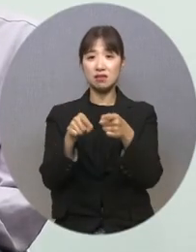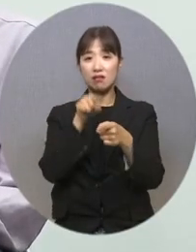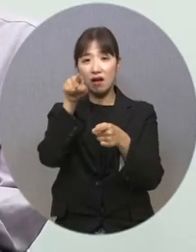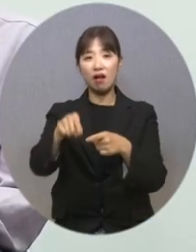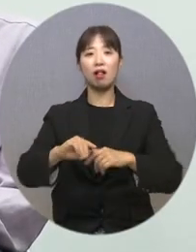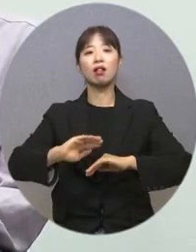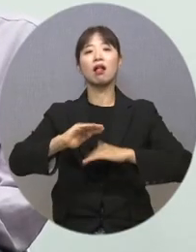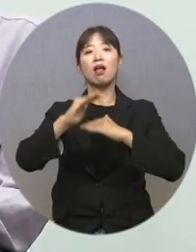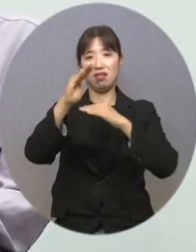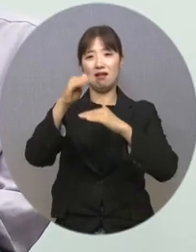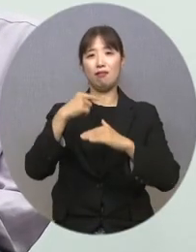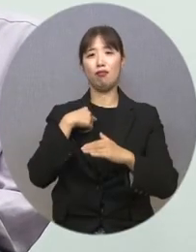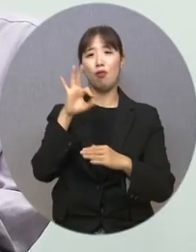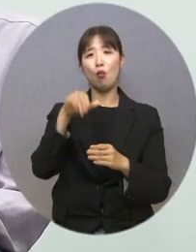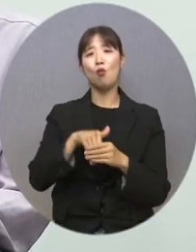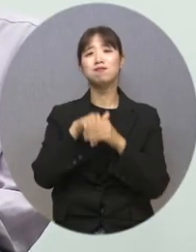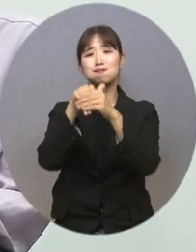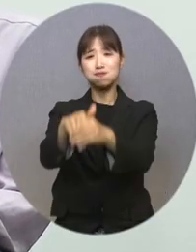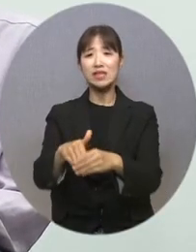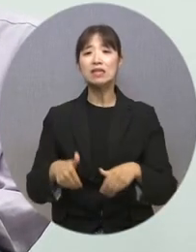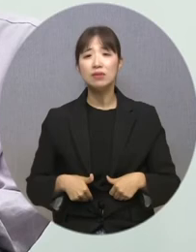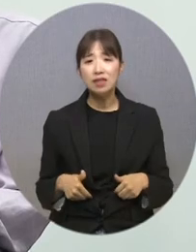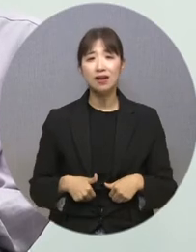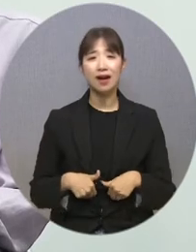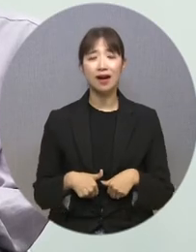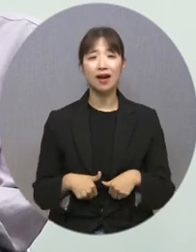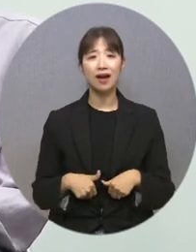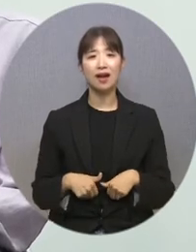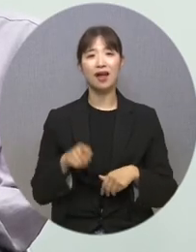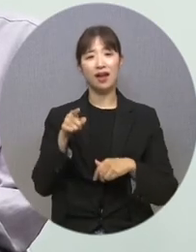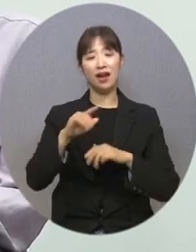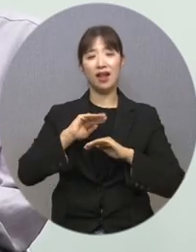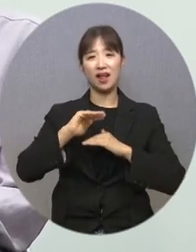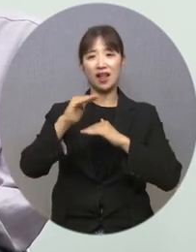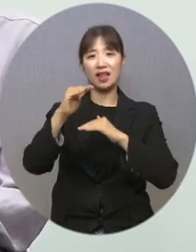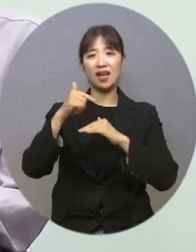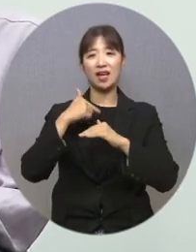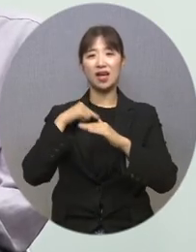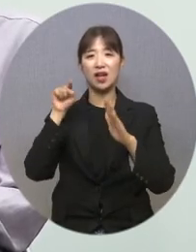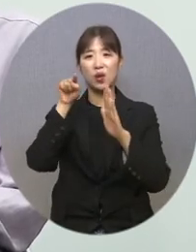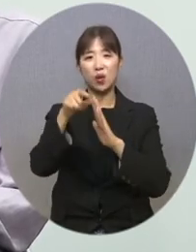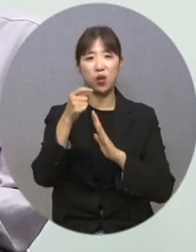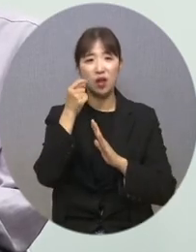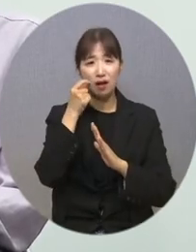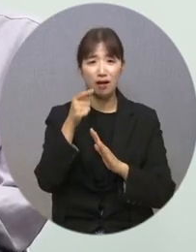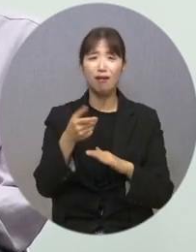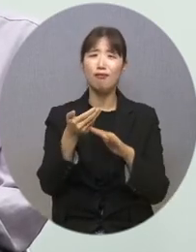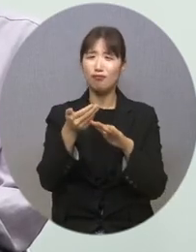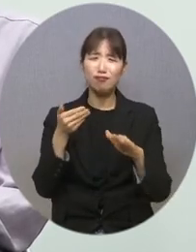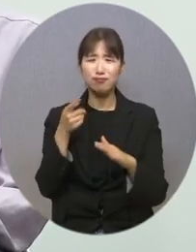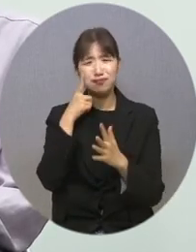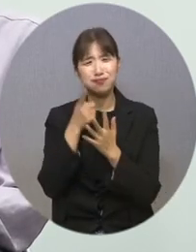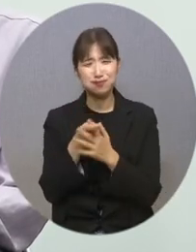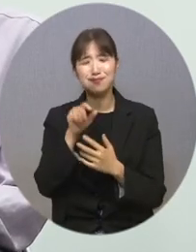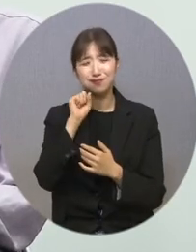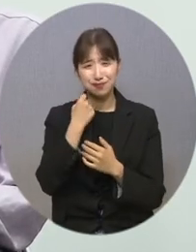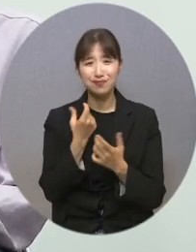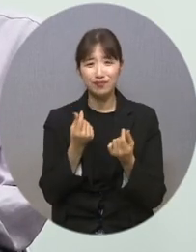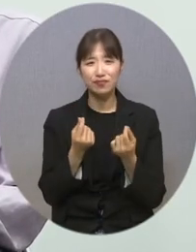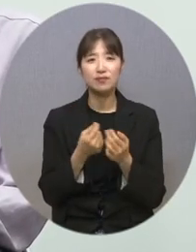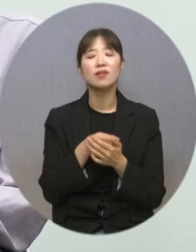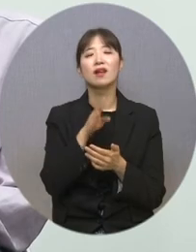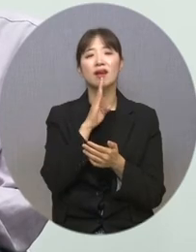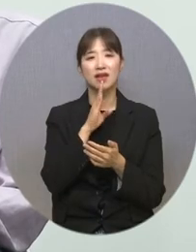개 다닌 거에요 축의금 1 대로 가야되는데 걔네 우선 거기서부터 막혀 쪽을 미리 다 적용할 순 없잖아요 내 대